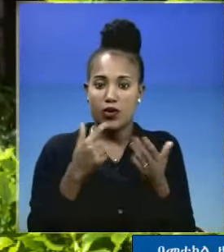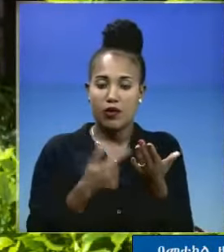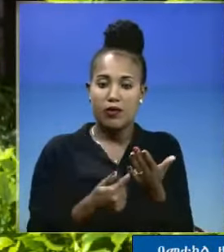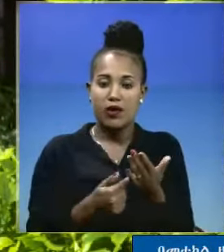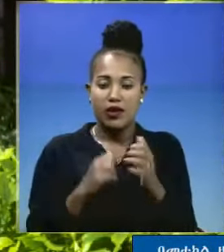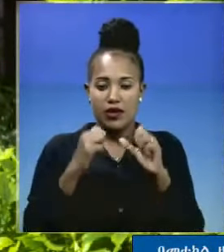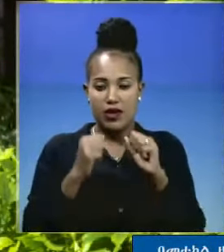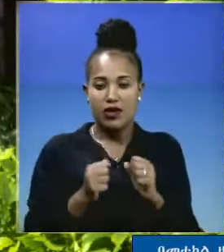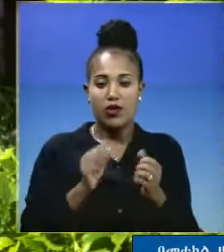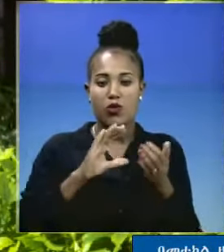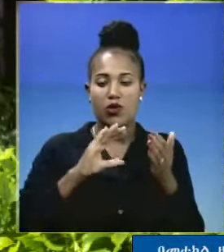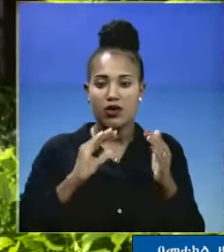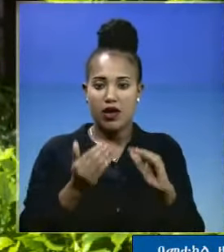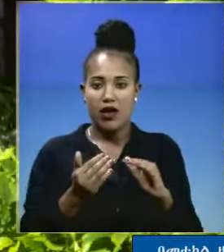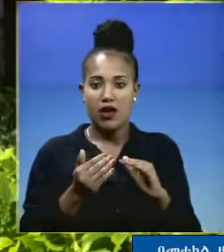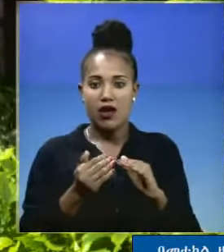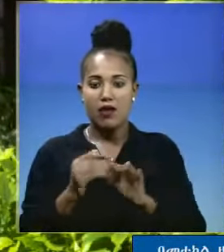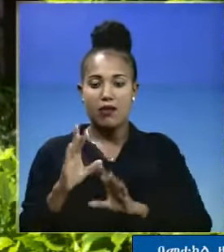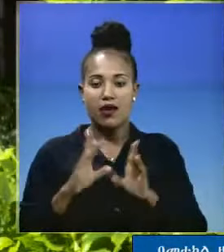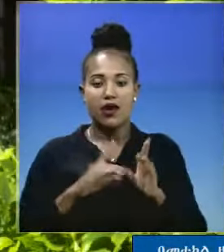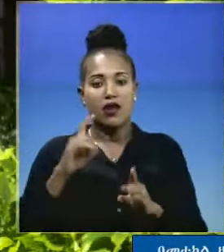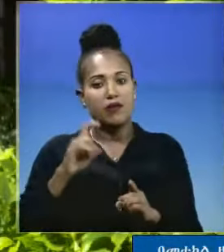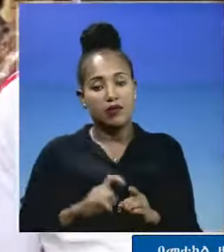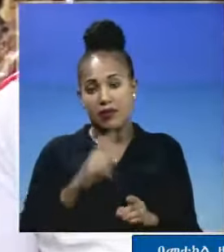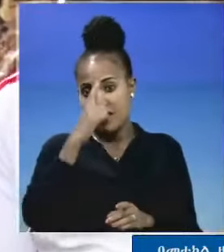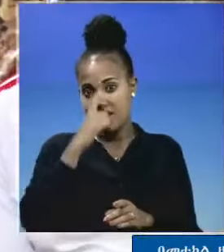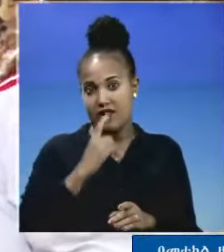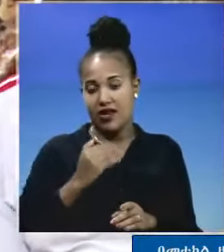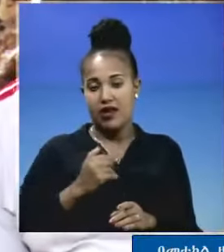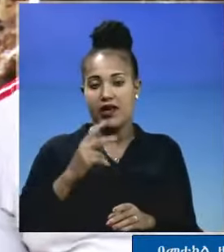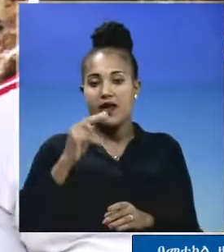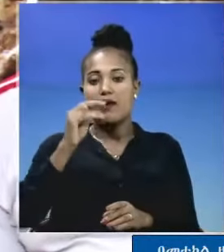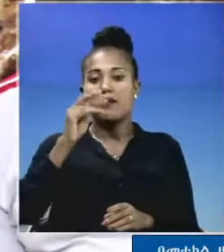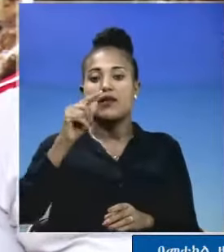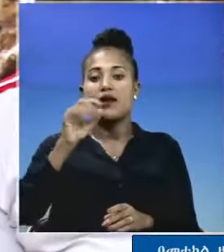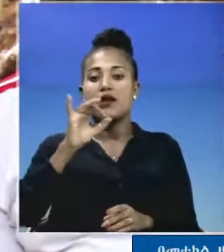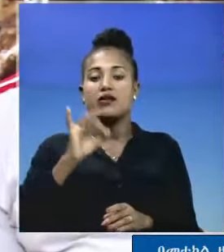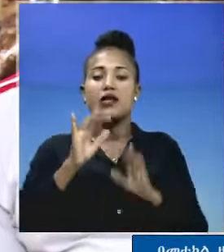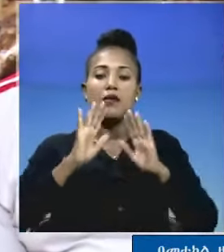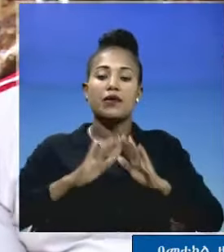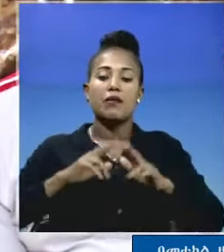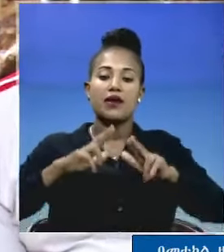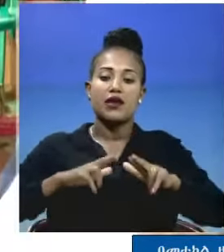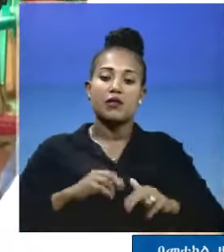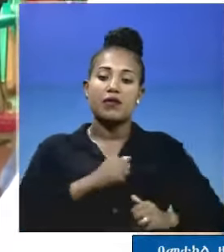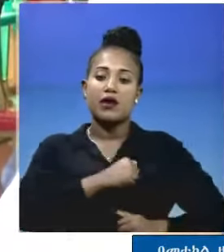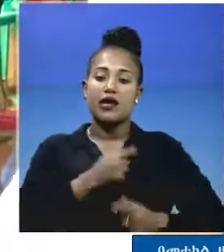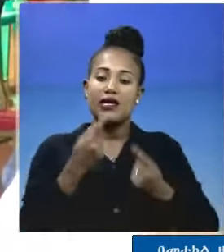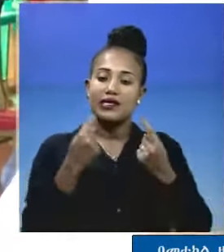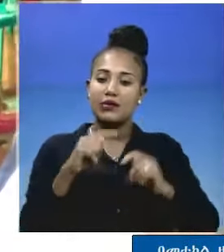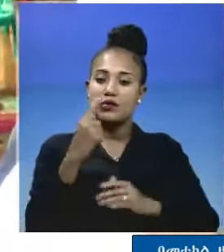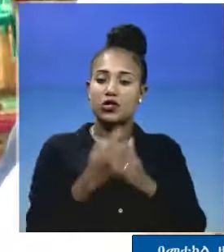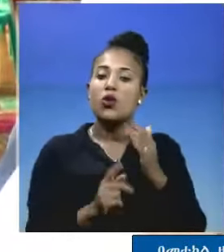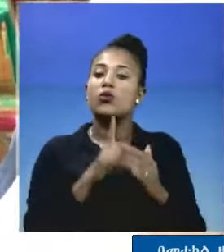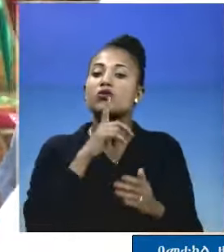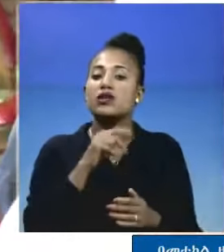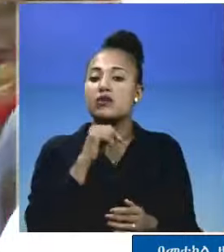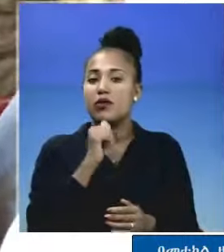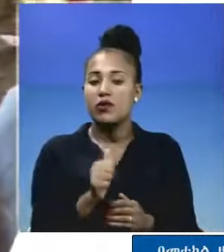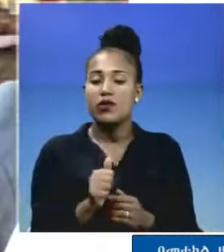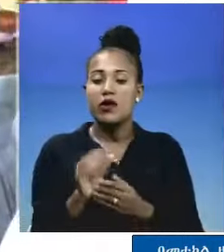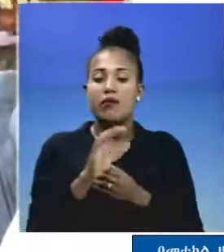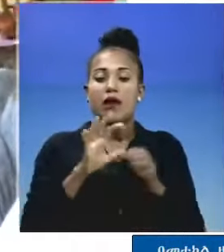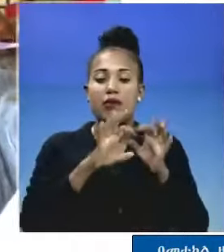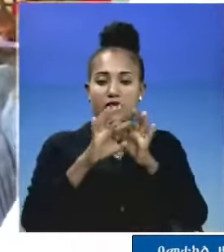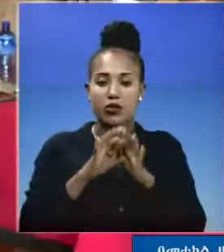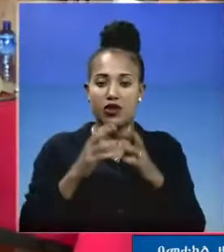የቆየው። ይህንን በተጠናከረ መንገድ ማካሄድ አለበት የሚል እምነት ነው ያለን። የመተከል ሰላምና መረጋጋት በመከላከያ ሰራዊት ጥረት ብቻ እውን